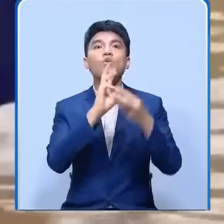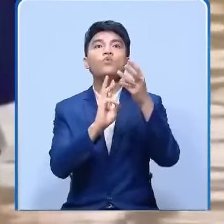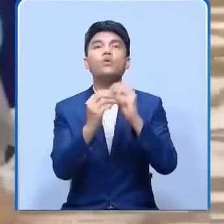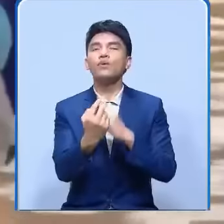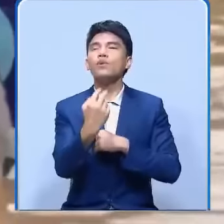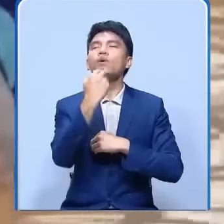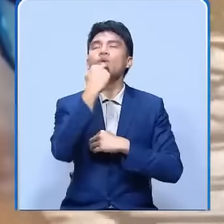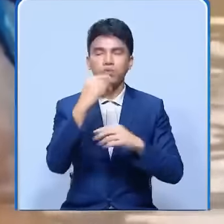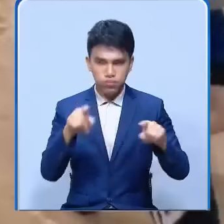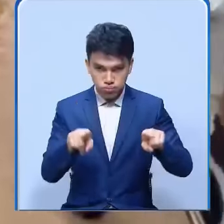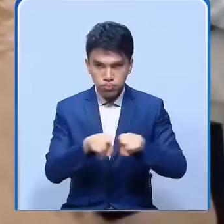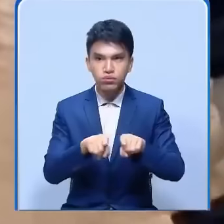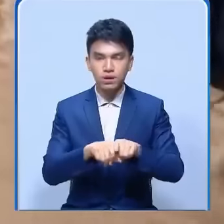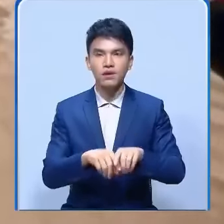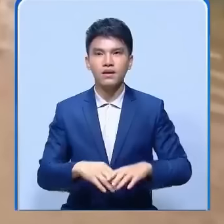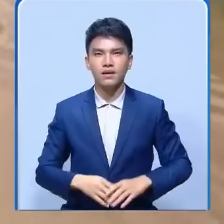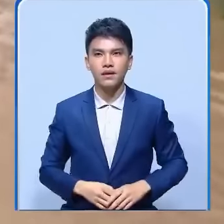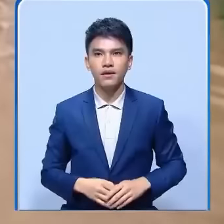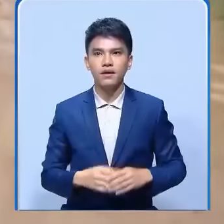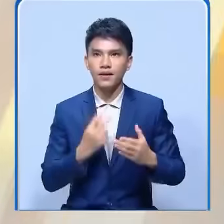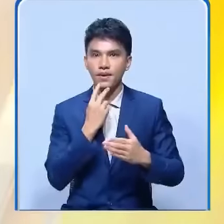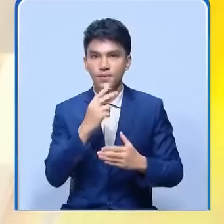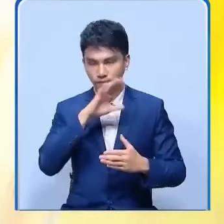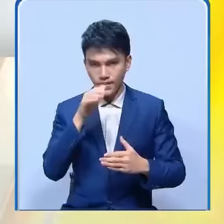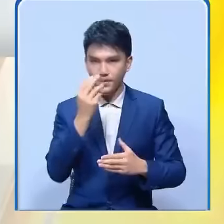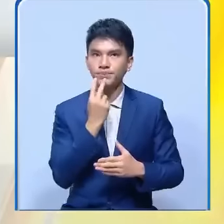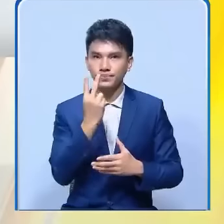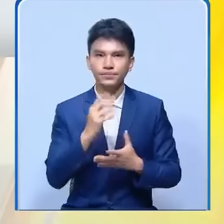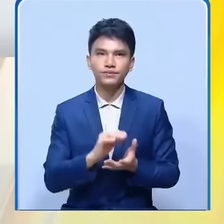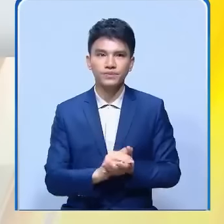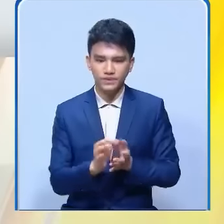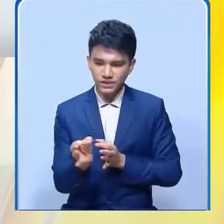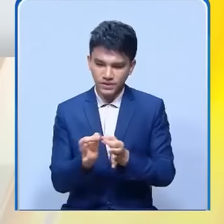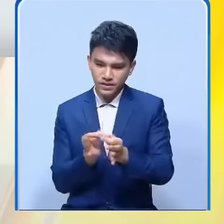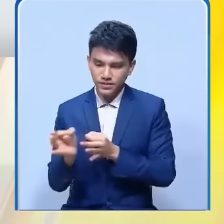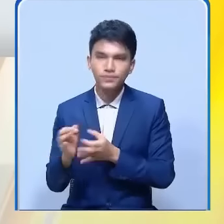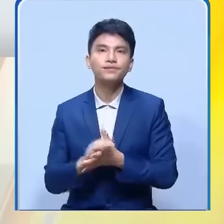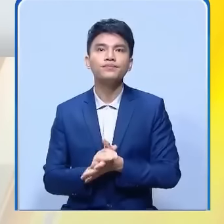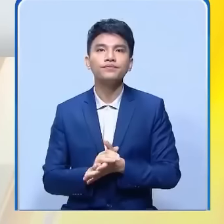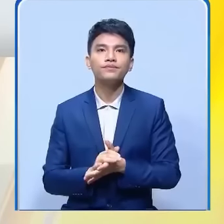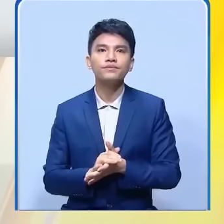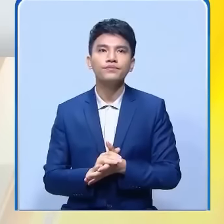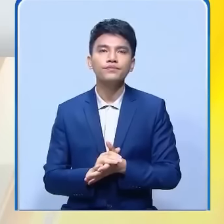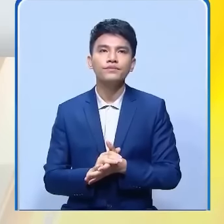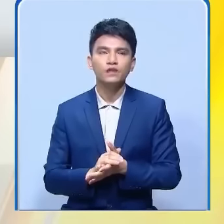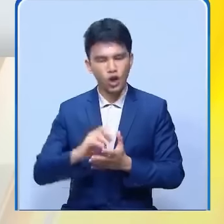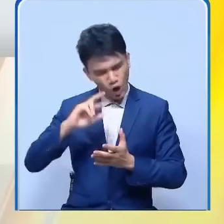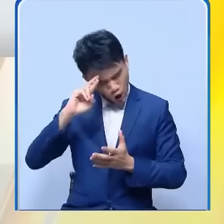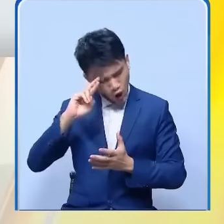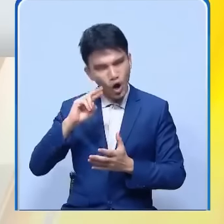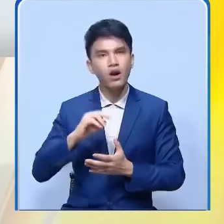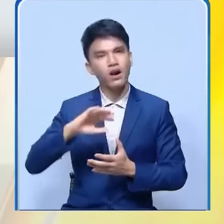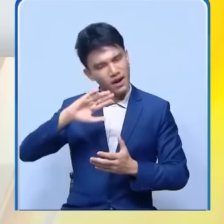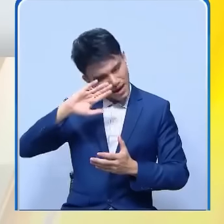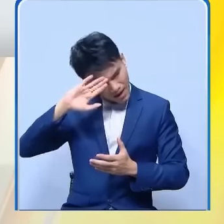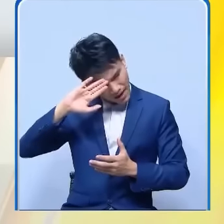หมือนกันอาการเป็นยังไงบ้างคุณผู้ชมดูตามหน้าจอนี้นะคะเดี๋ยวอธิบายไปพร้อมๆกันค่ะนี่โรคไข้ดินเนี่ยจะมีอาการ